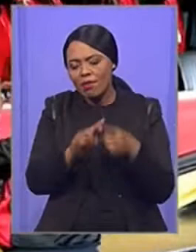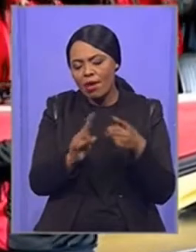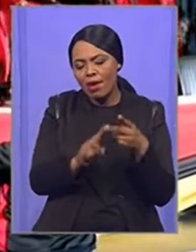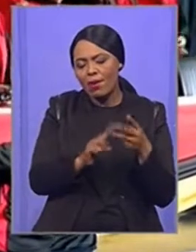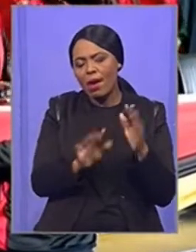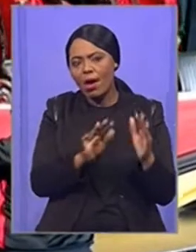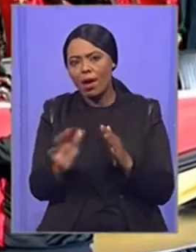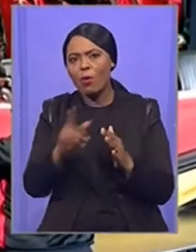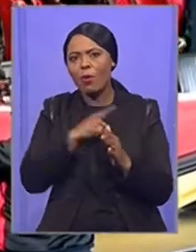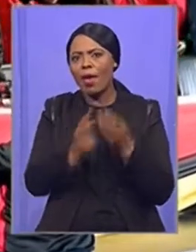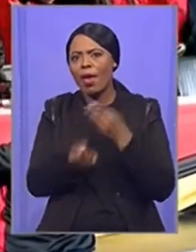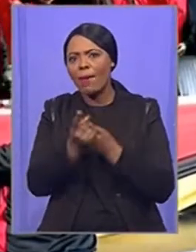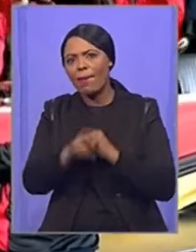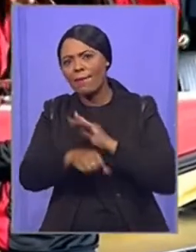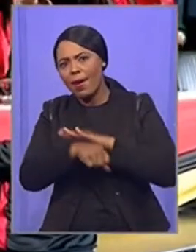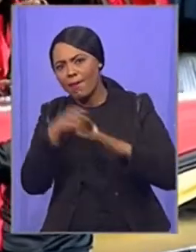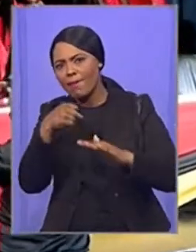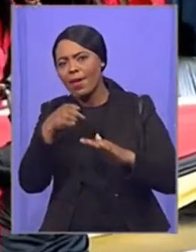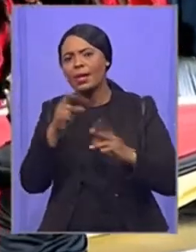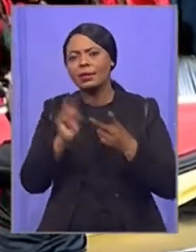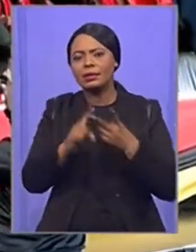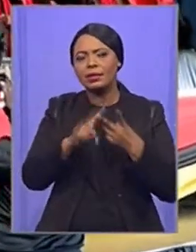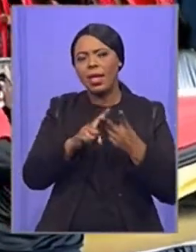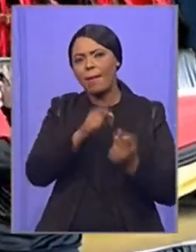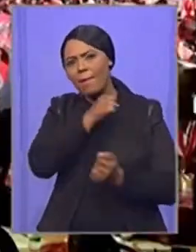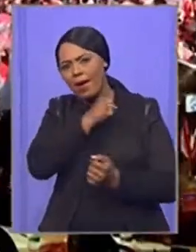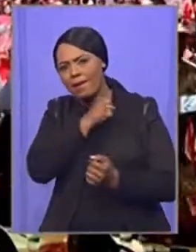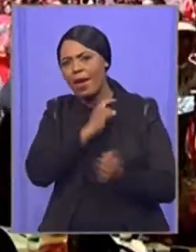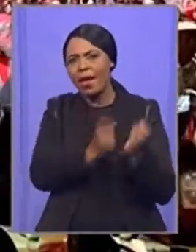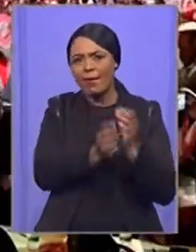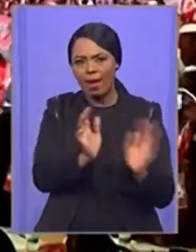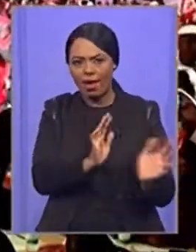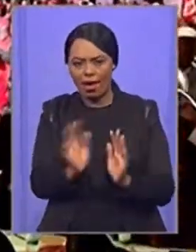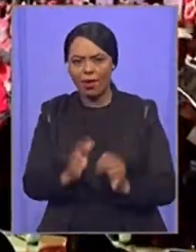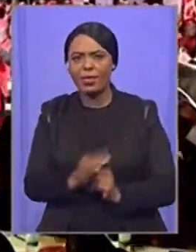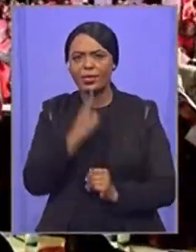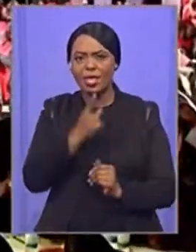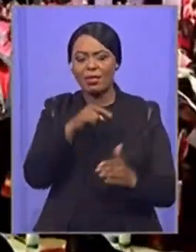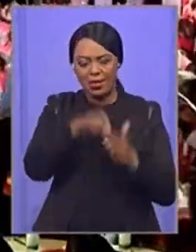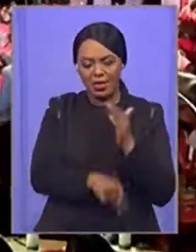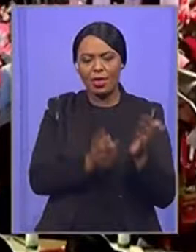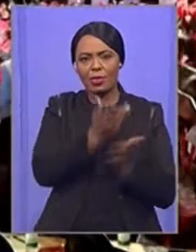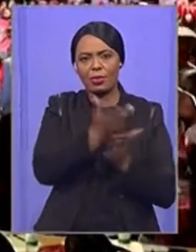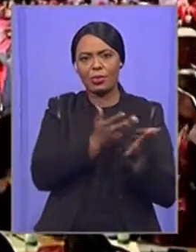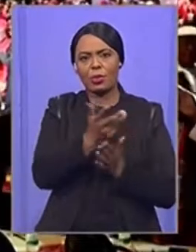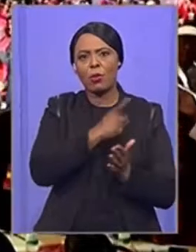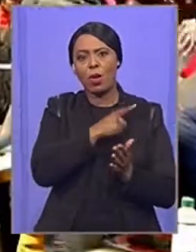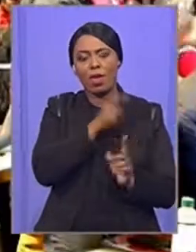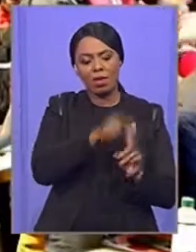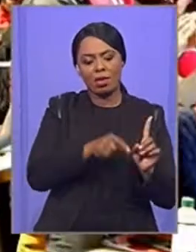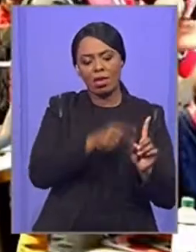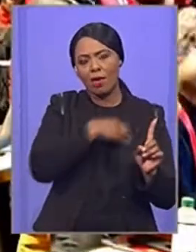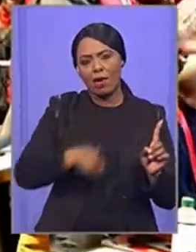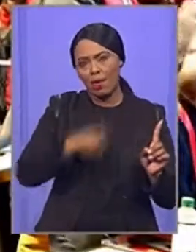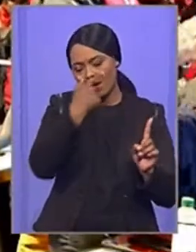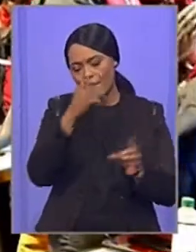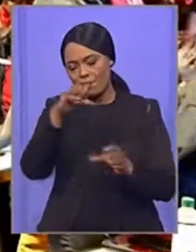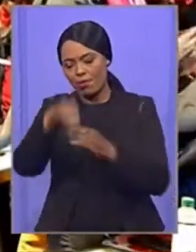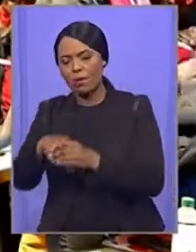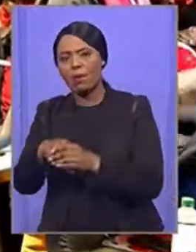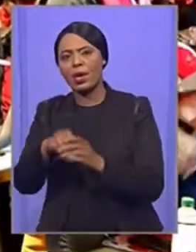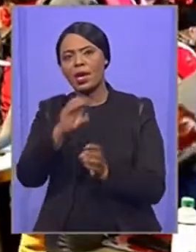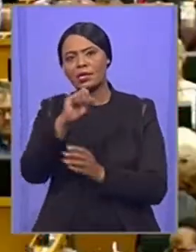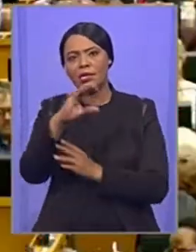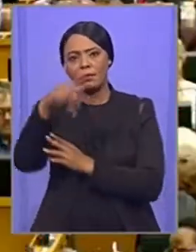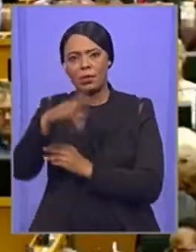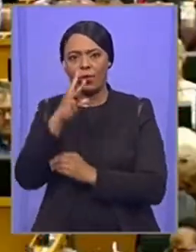go tlhokofatsa le bonweenwee. Mashamba a re o tla bua le Ramaphosa fa a tsenela Congress ya makomonisi go buisana ka letlha la kopano ya